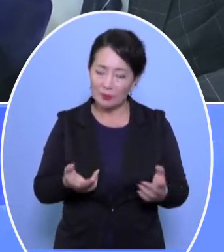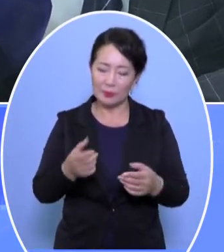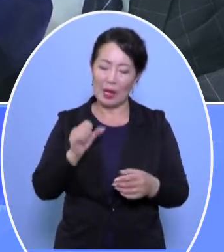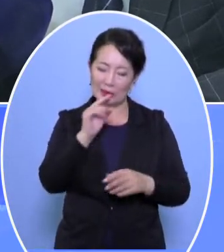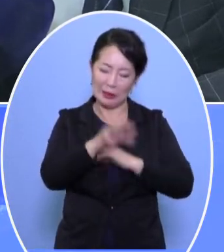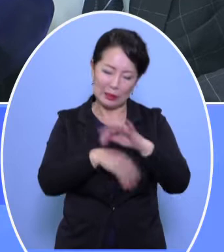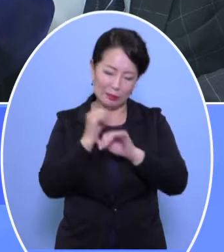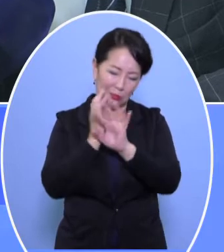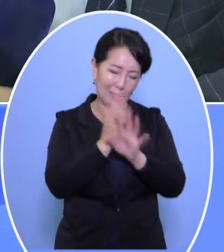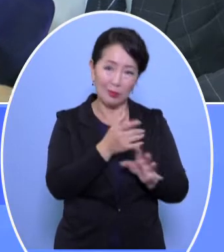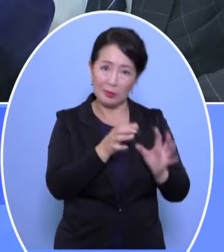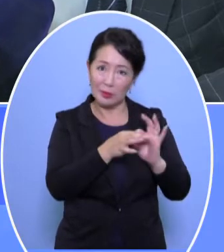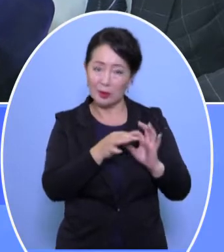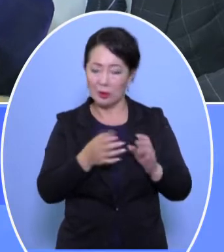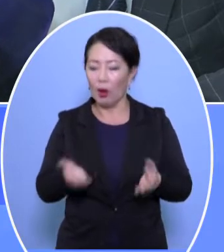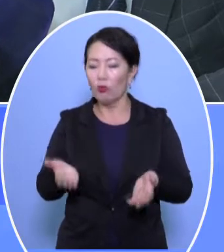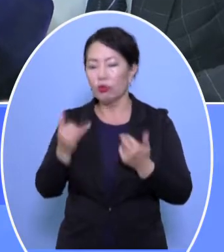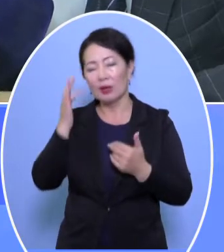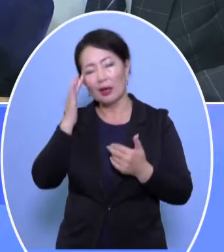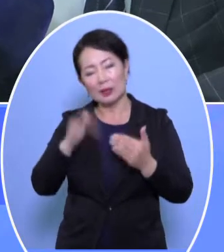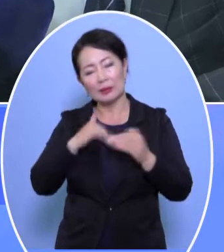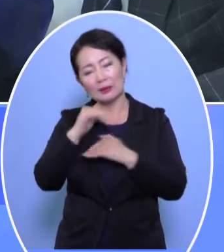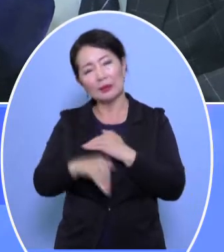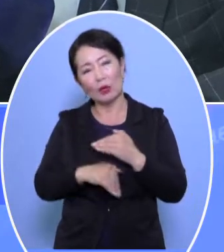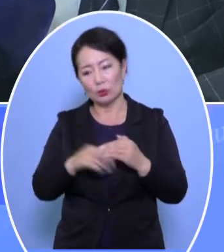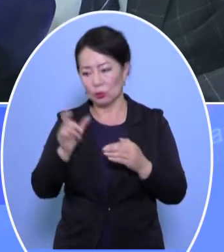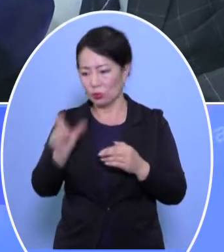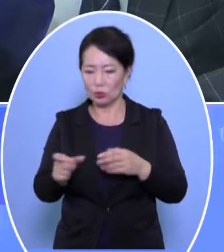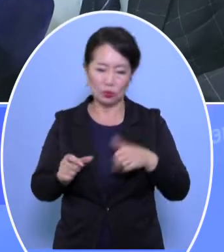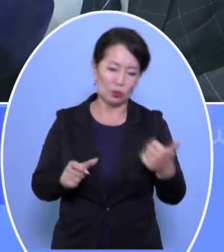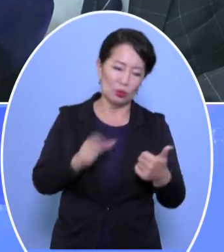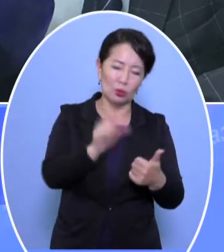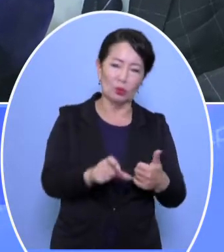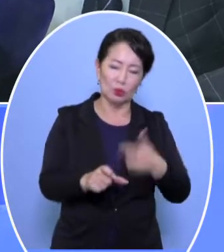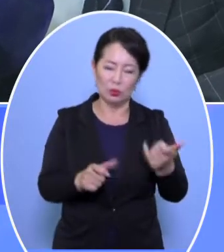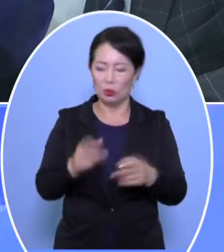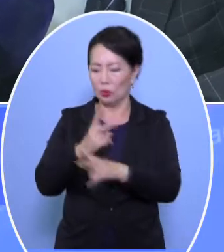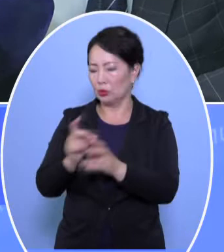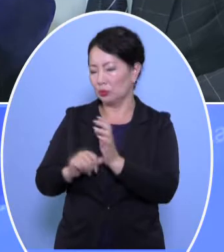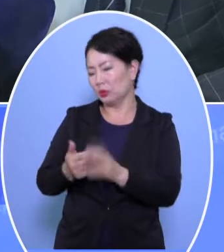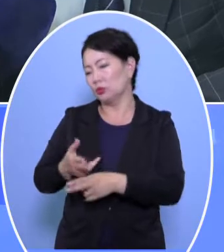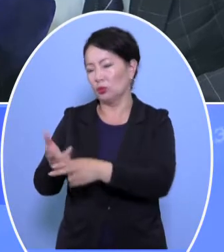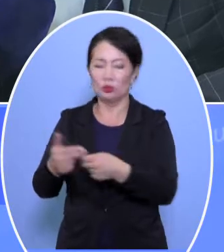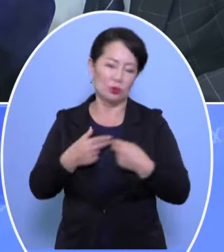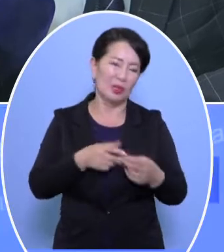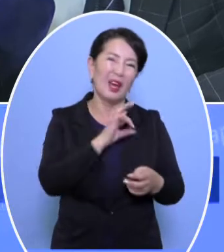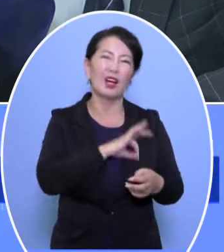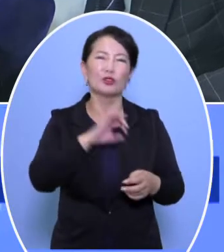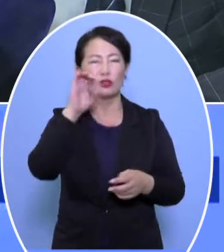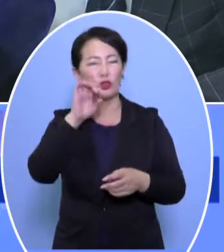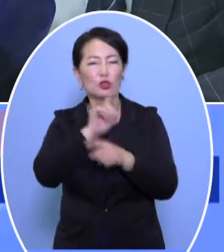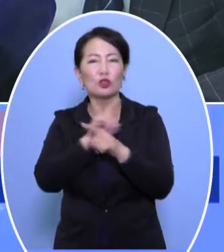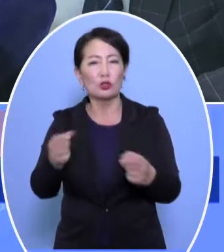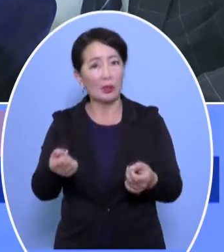За магадгүй энэ ачаалал, очир дараалалыг одоо хэлбэр аргаар таван туулахын тулд бие биедээ одоо хууль бус та